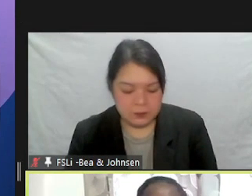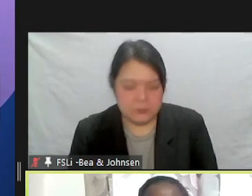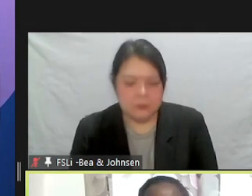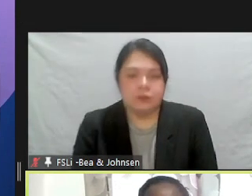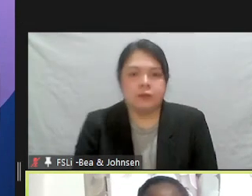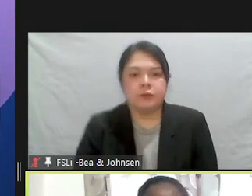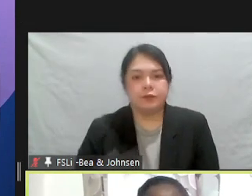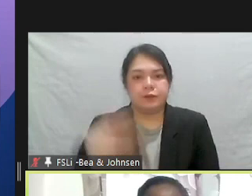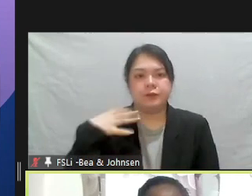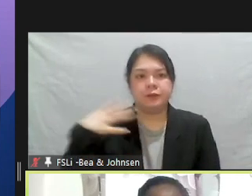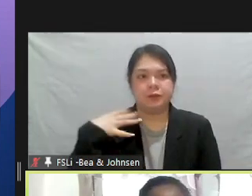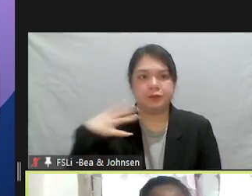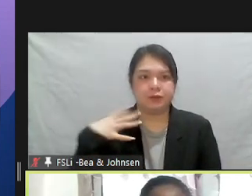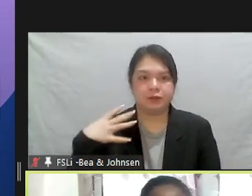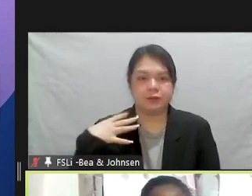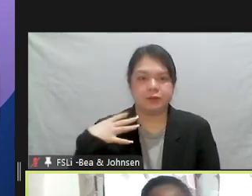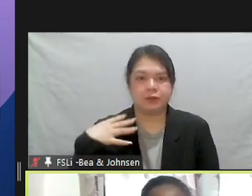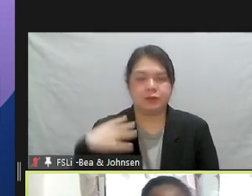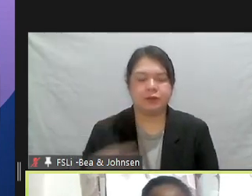Saglit lang po.